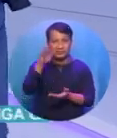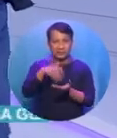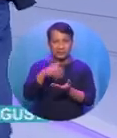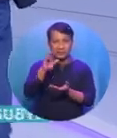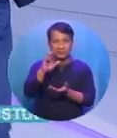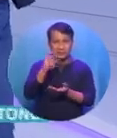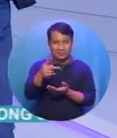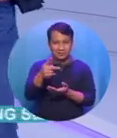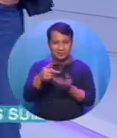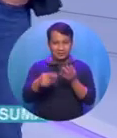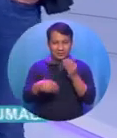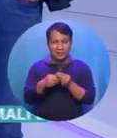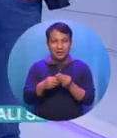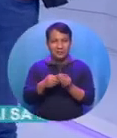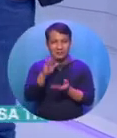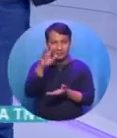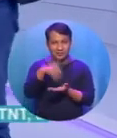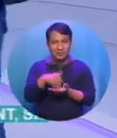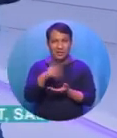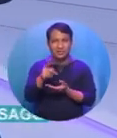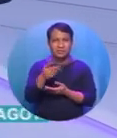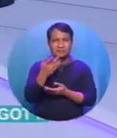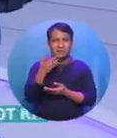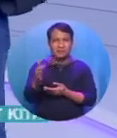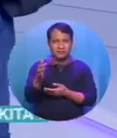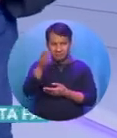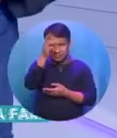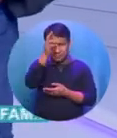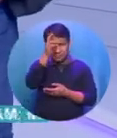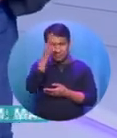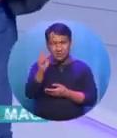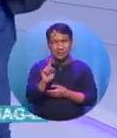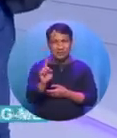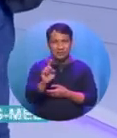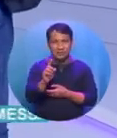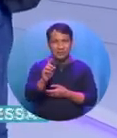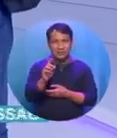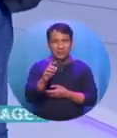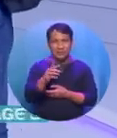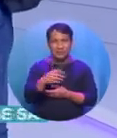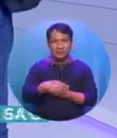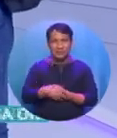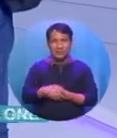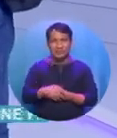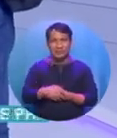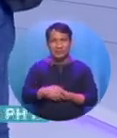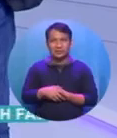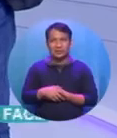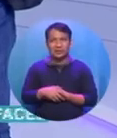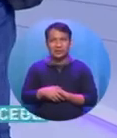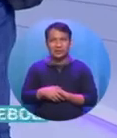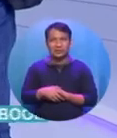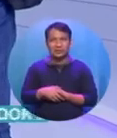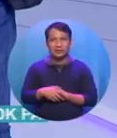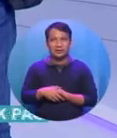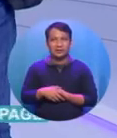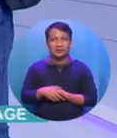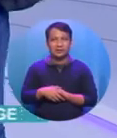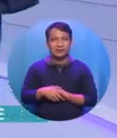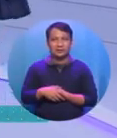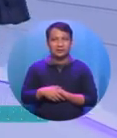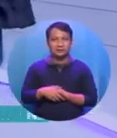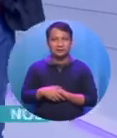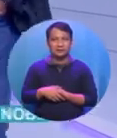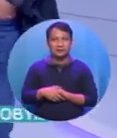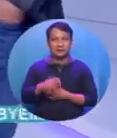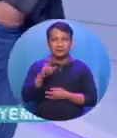5,000. Ano yung paborito kong manok, Ma'am Chan? Nang Talisay City, Cebu.